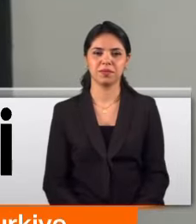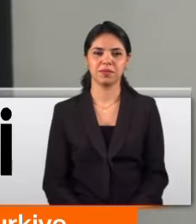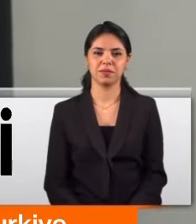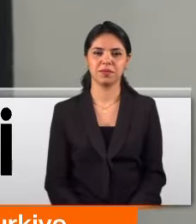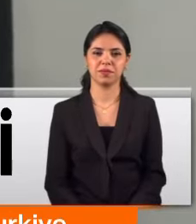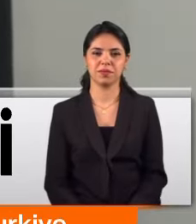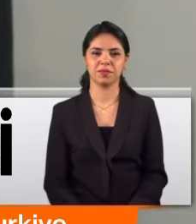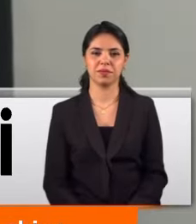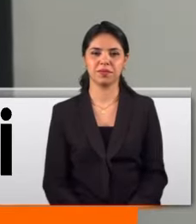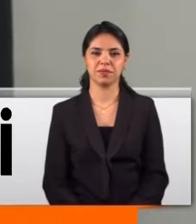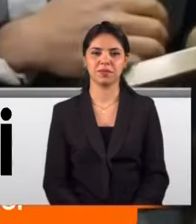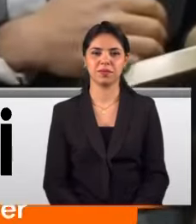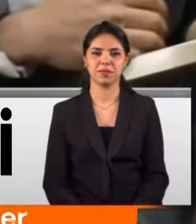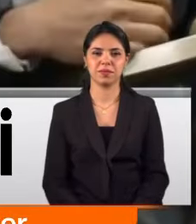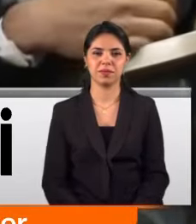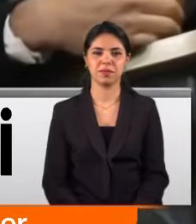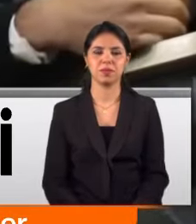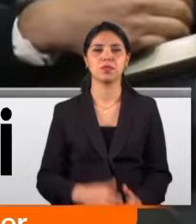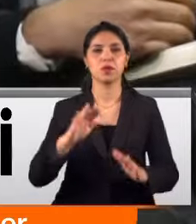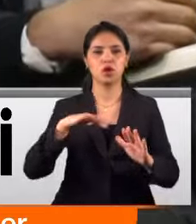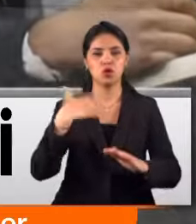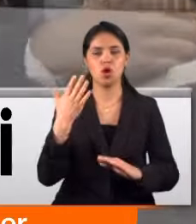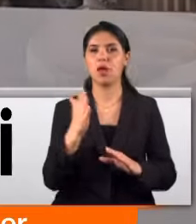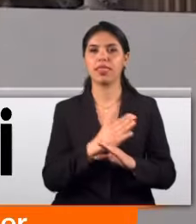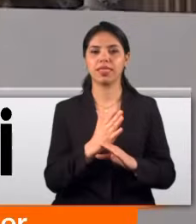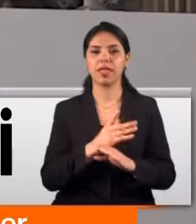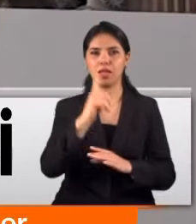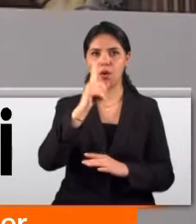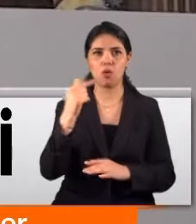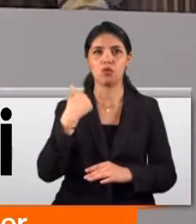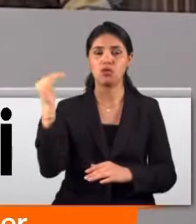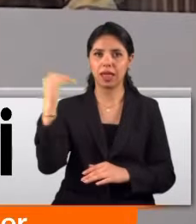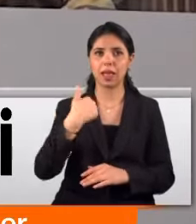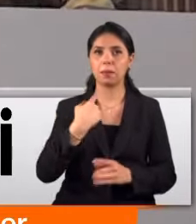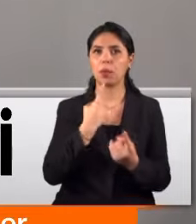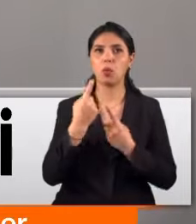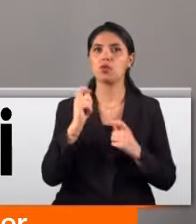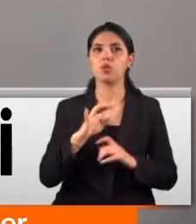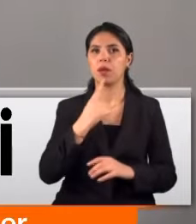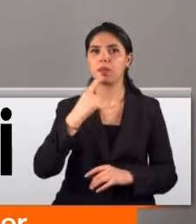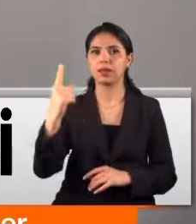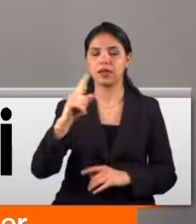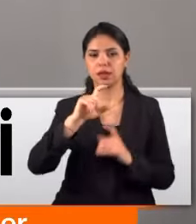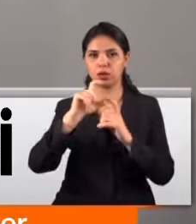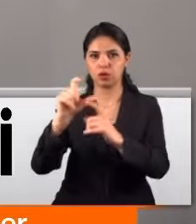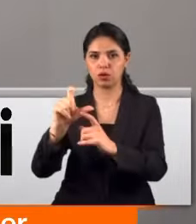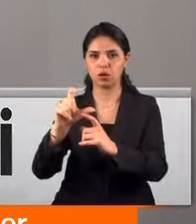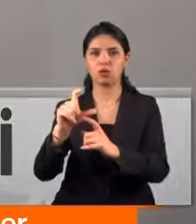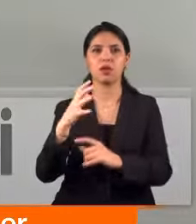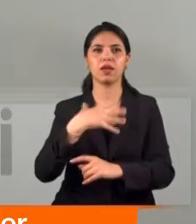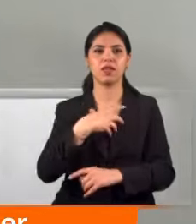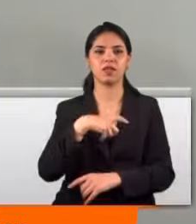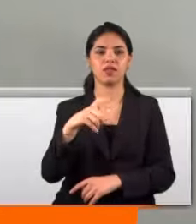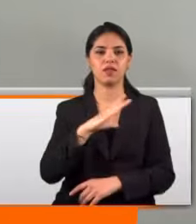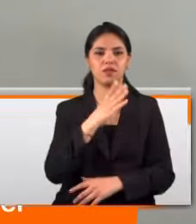Ben görüyorum zaten yazıları. Sonra neden önce gelip benimle konuşmadınız diye sordu. O soruyu da yine kendi yanıtladı.